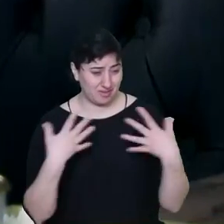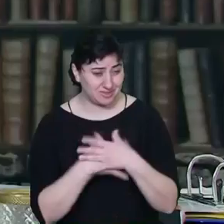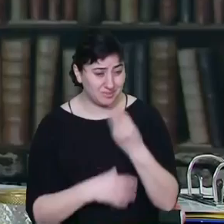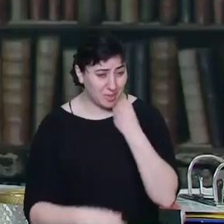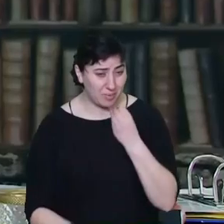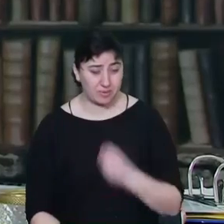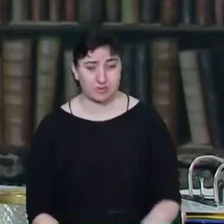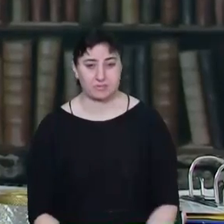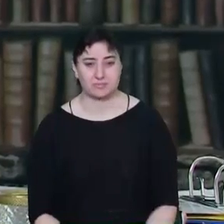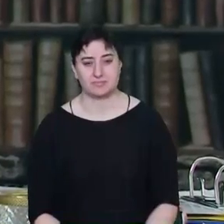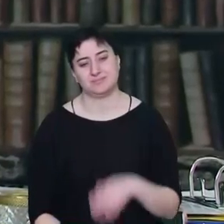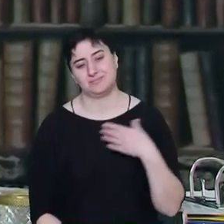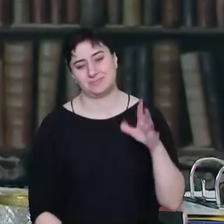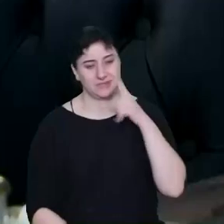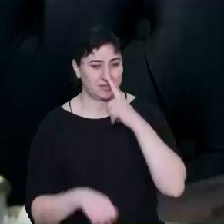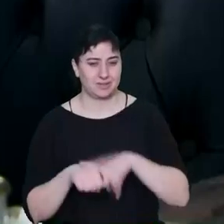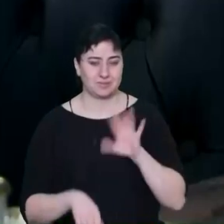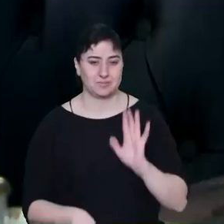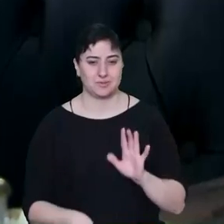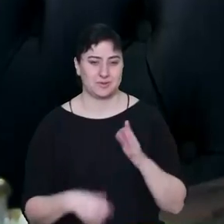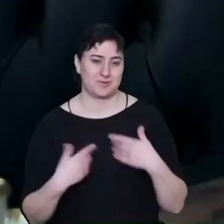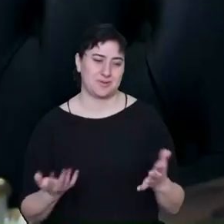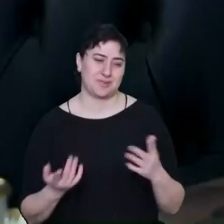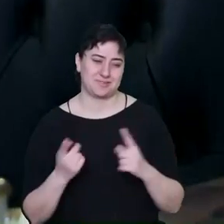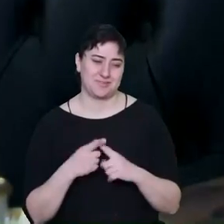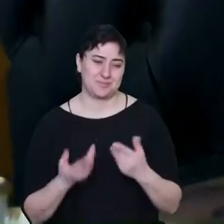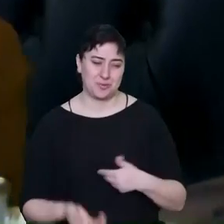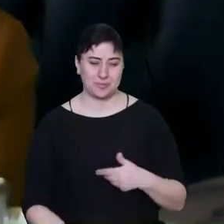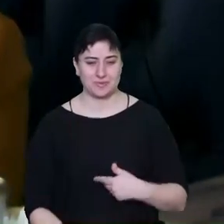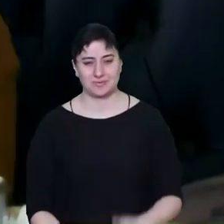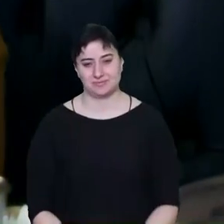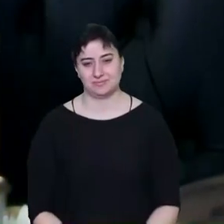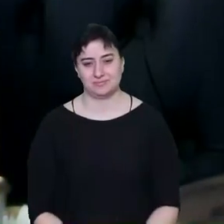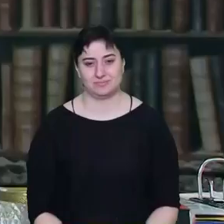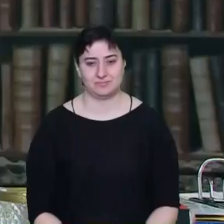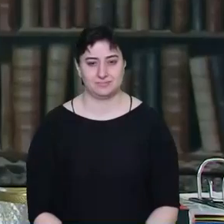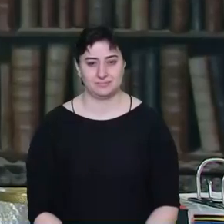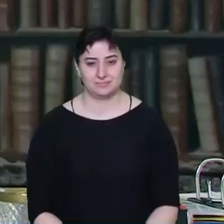Akşam yemeğine. Ay inanmıyorum ya. Ay tüm.